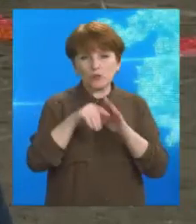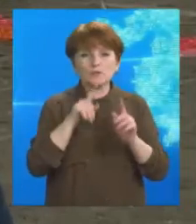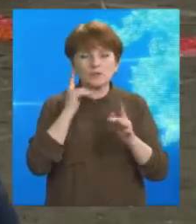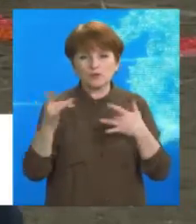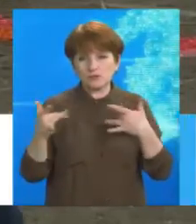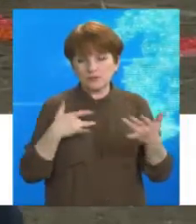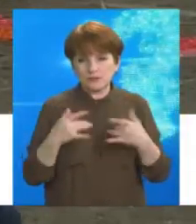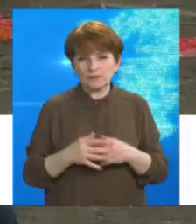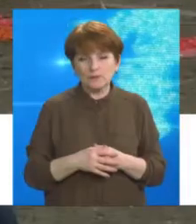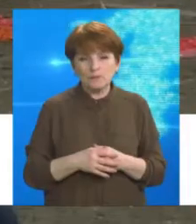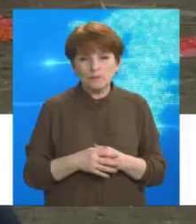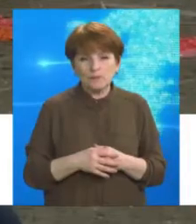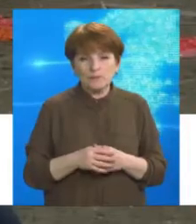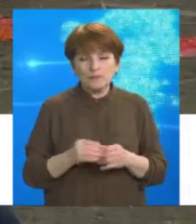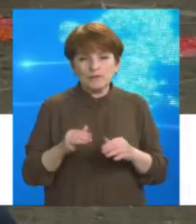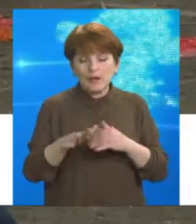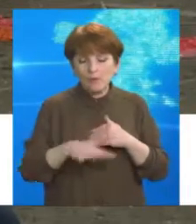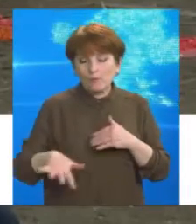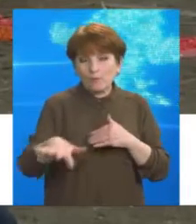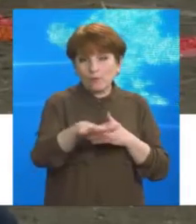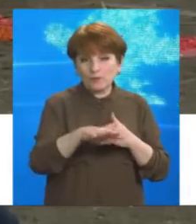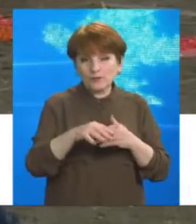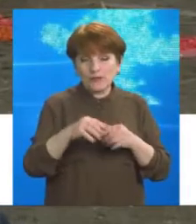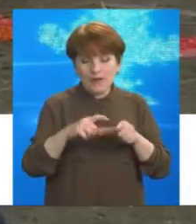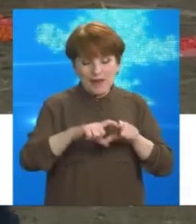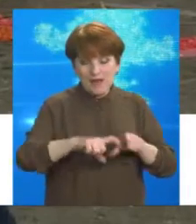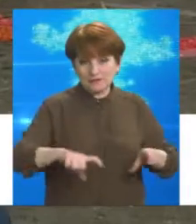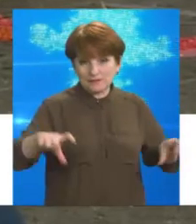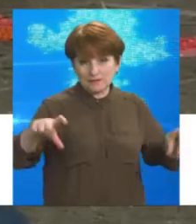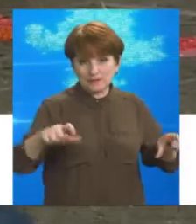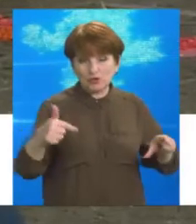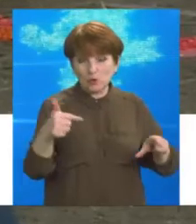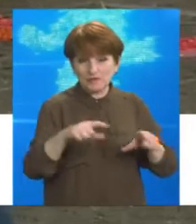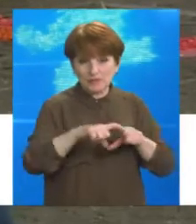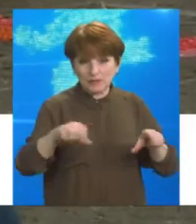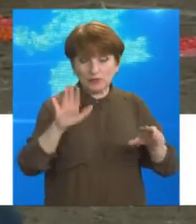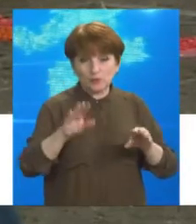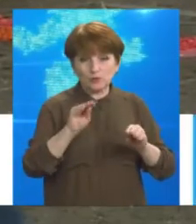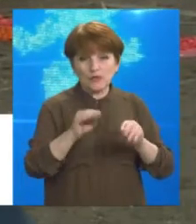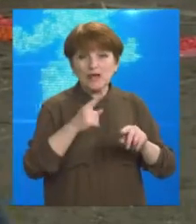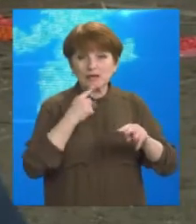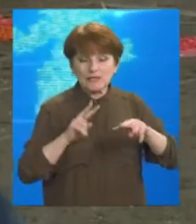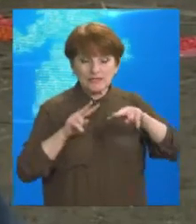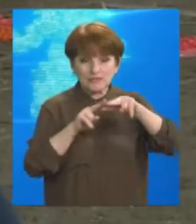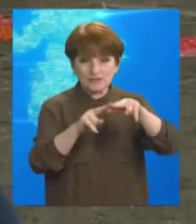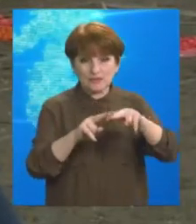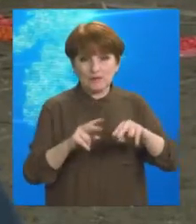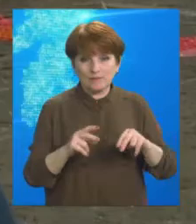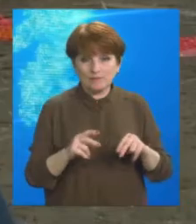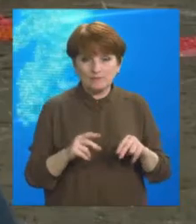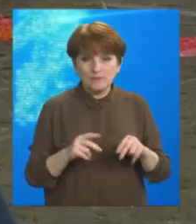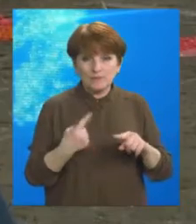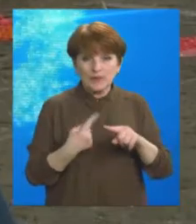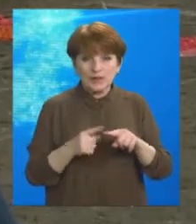На фоне георгиевской ленты будет находиться красная звезда.